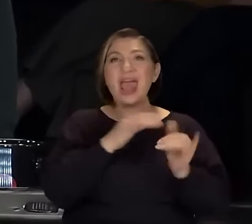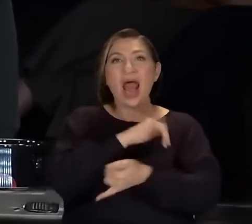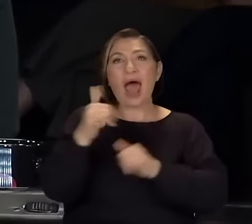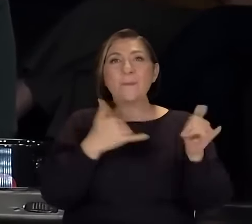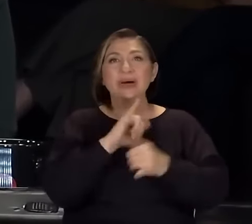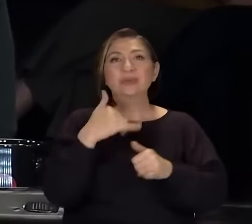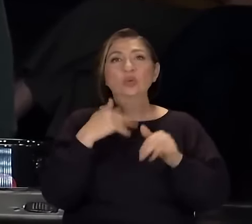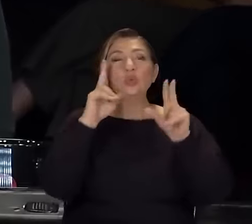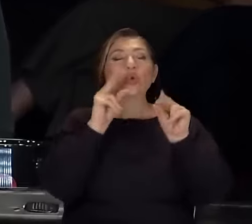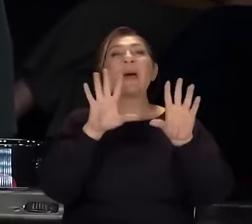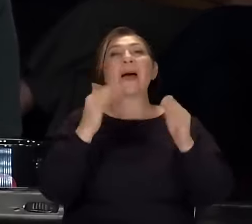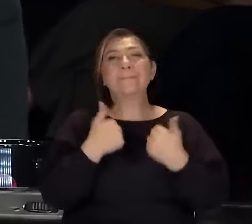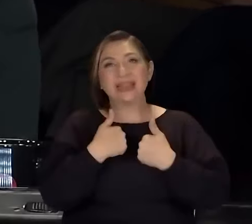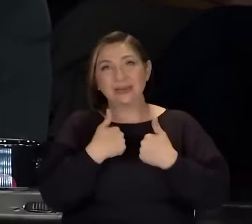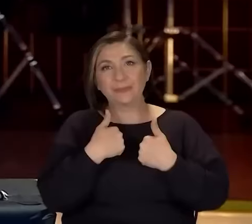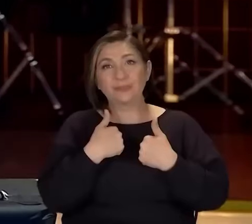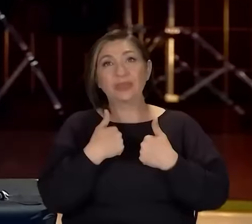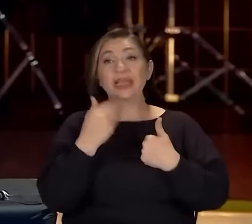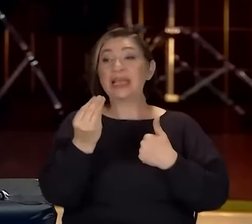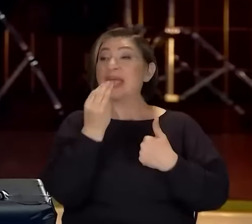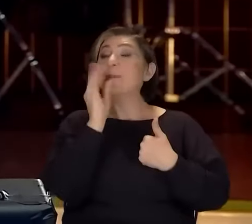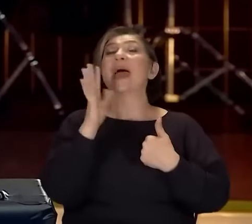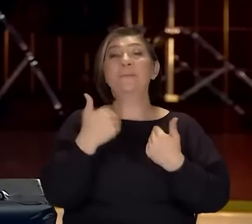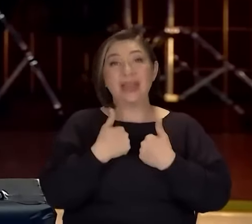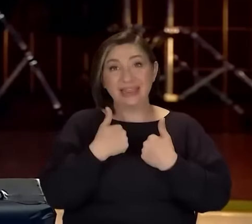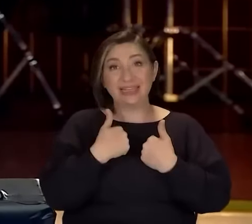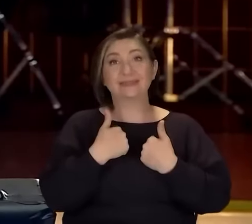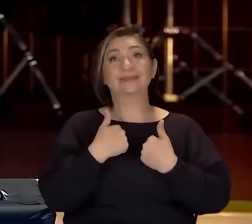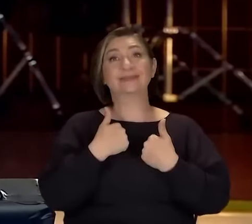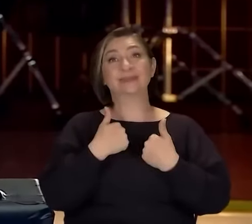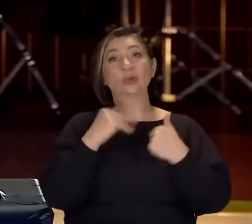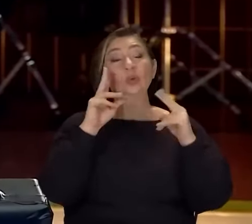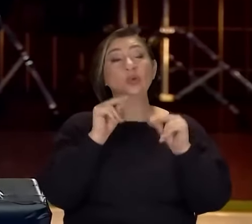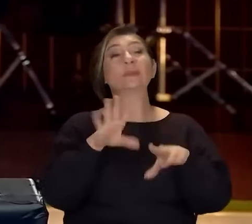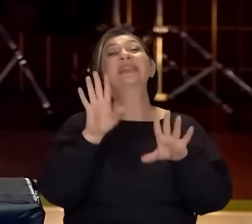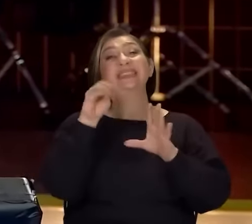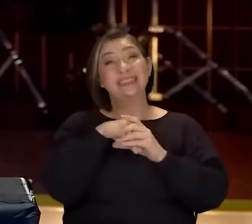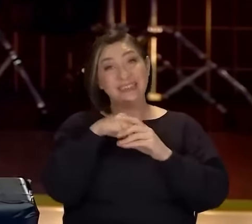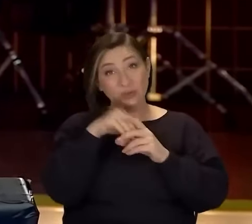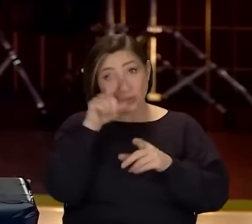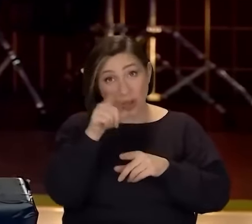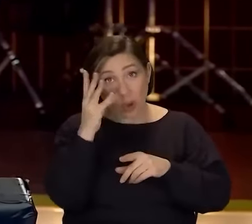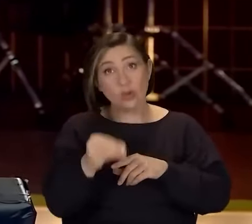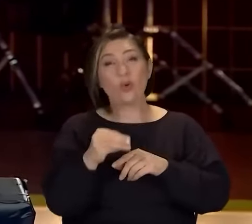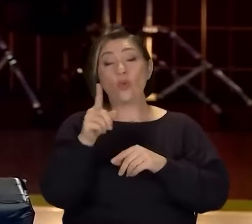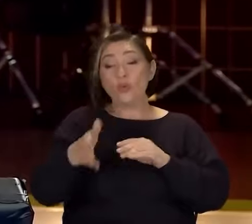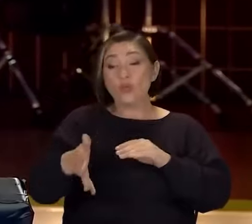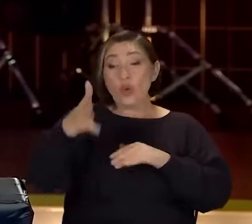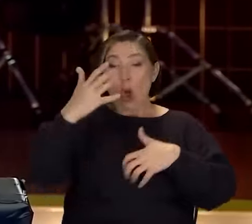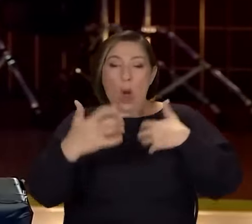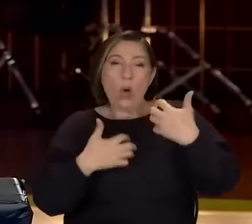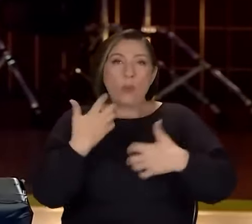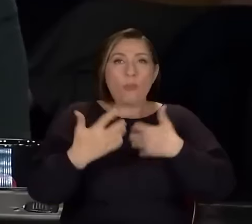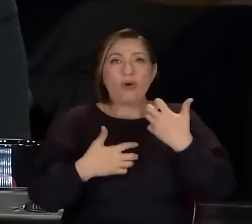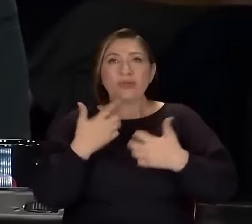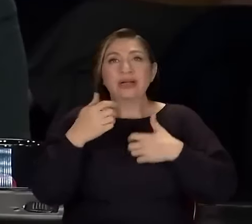haylaz bendim. Ben uyumayan bendim yani mesela. İşte İyi uyumadığın için beslenmeyen oldu. bendim. Bravo. Uyumadığın O için yüzden. oldu. O yüzden O öyle. büyüme